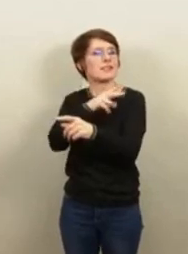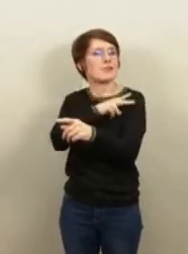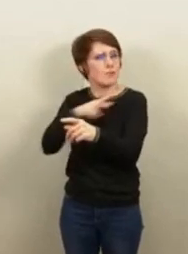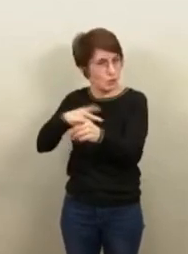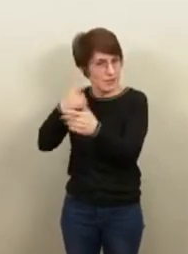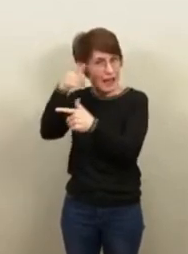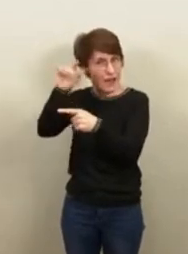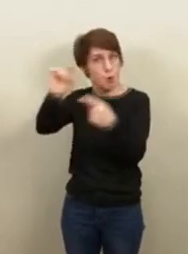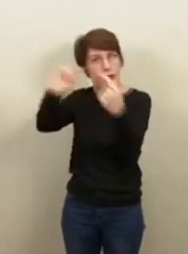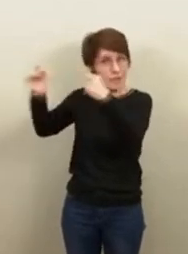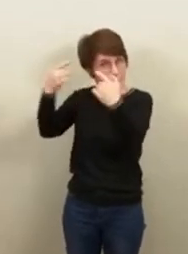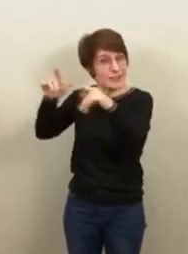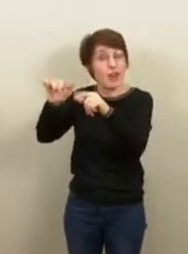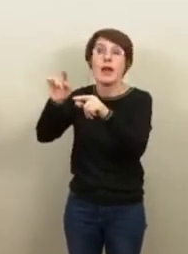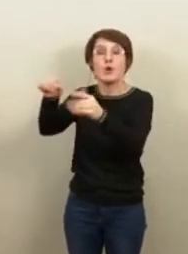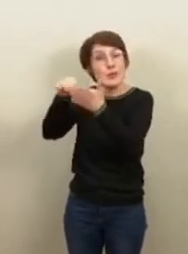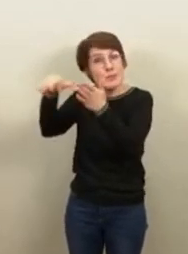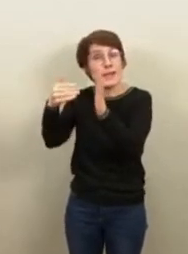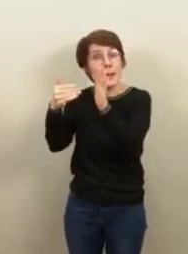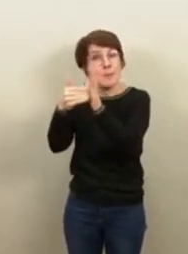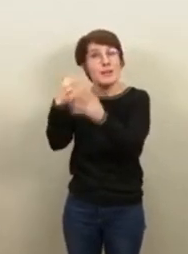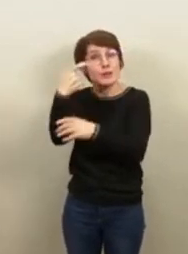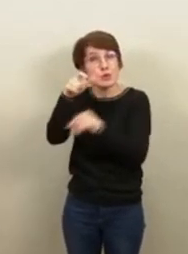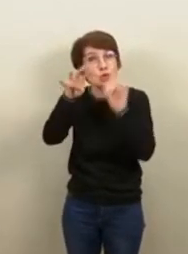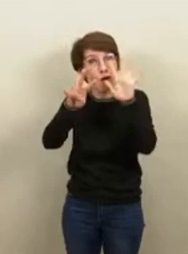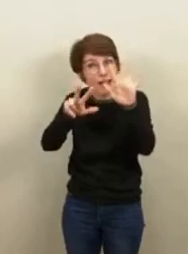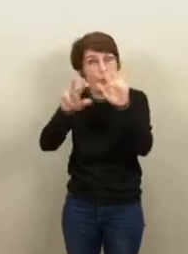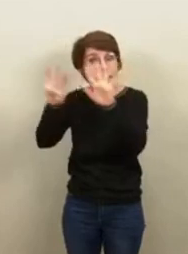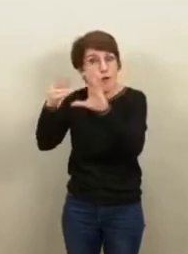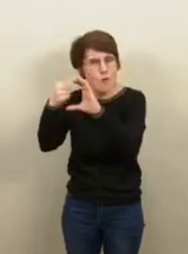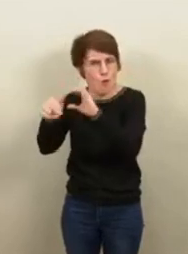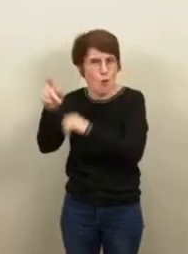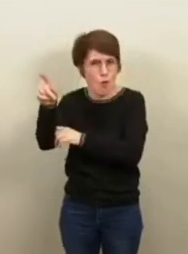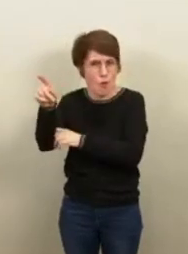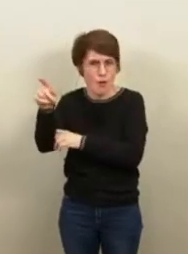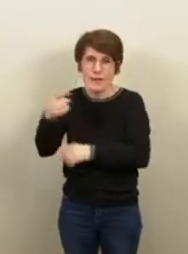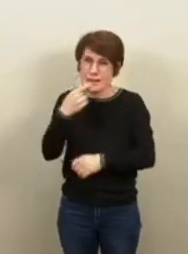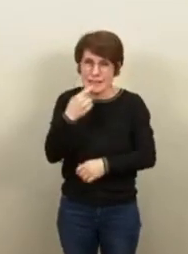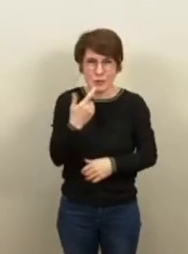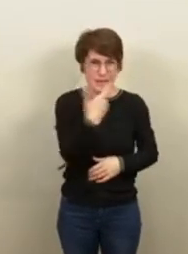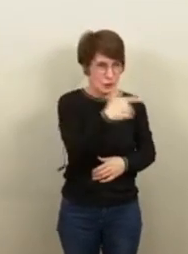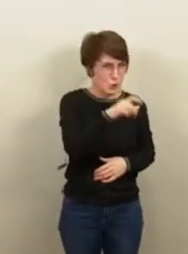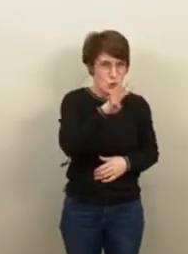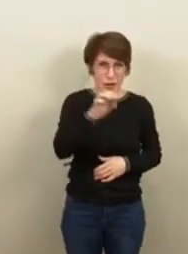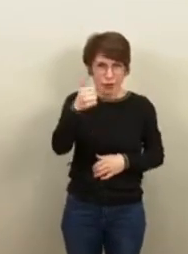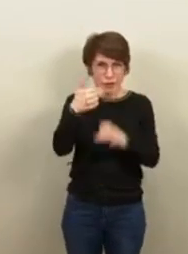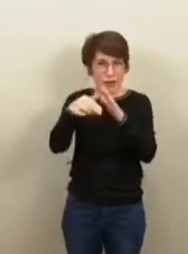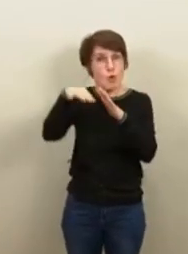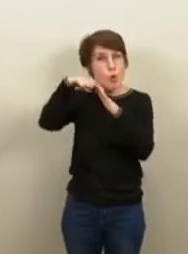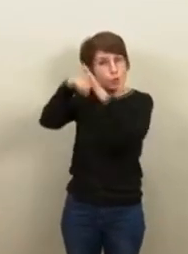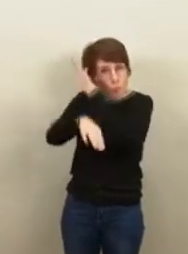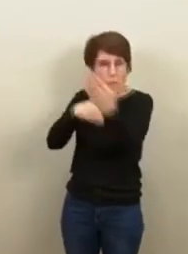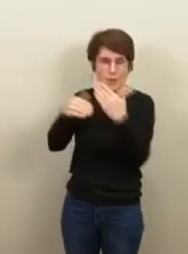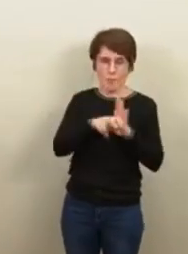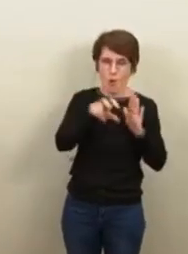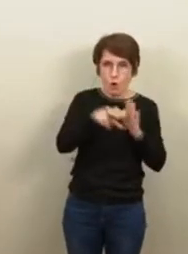beaucoup parler, 1 289 €, soit 241 € de moins qu'à Grenoble.